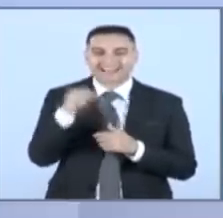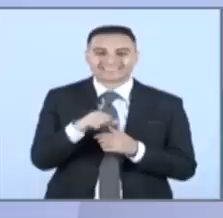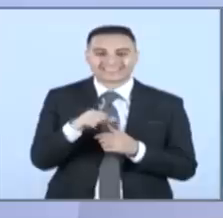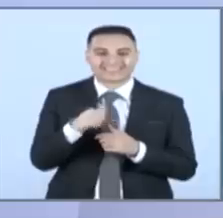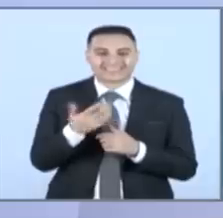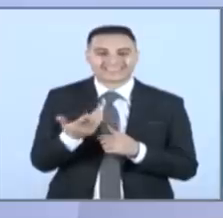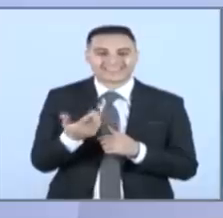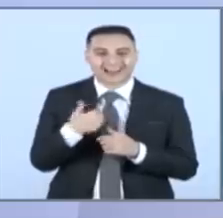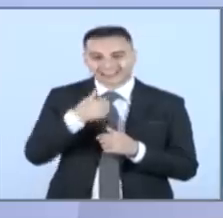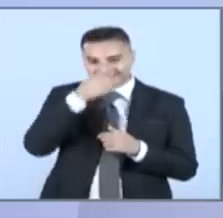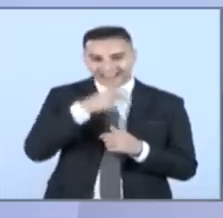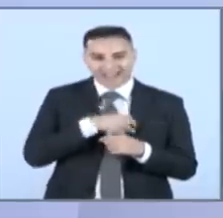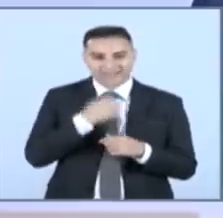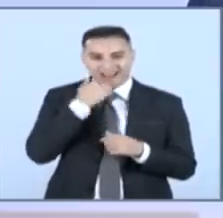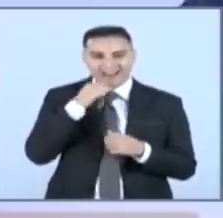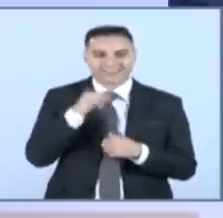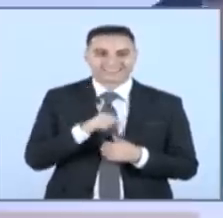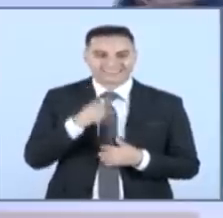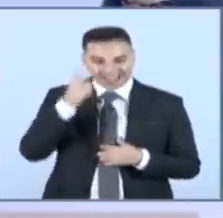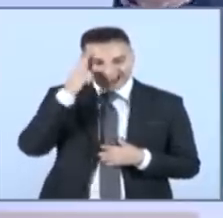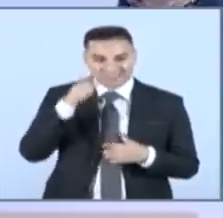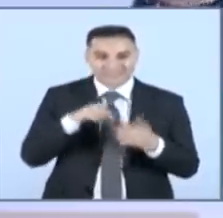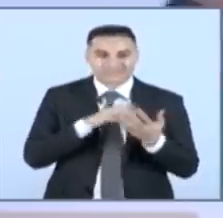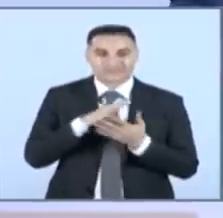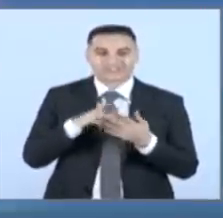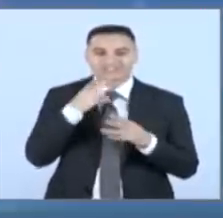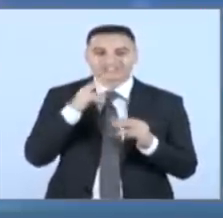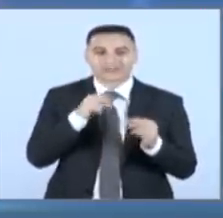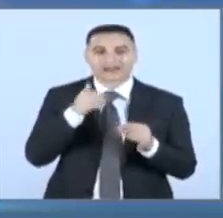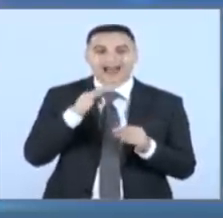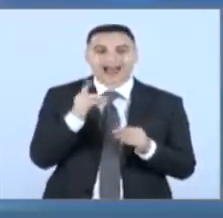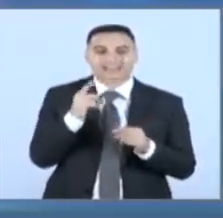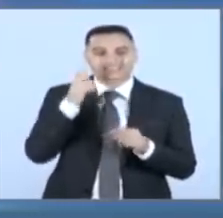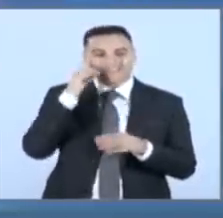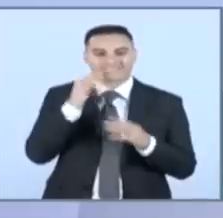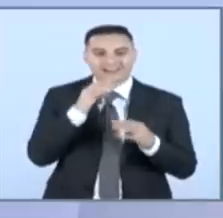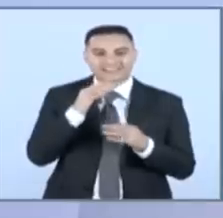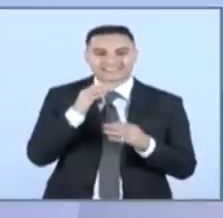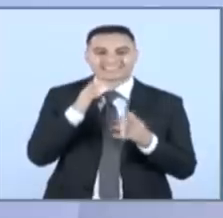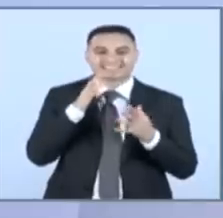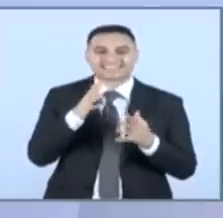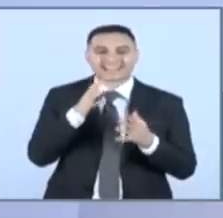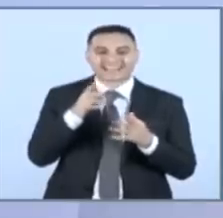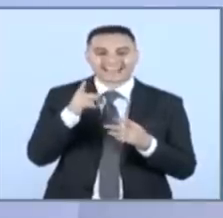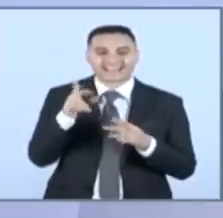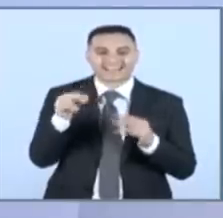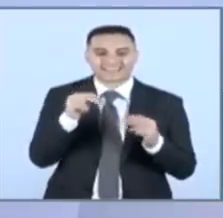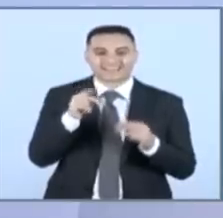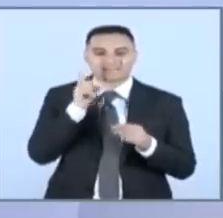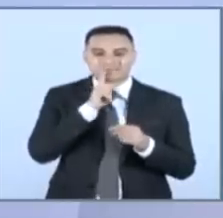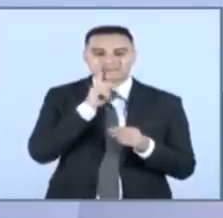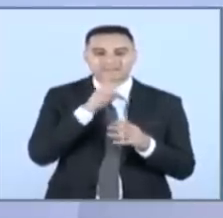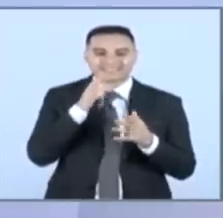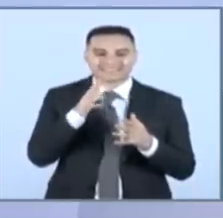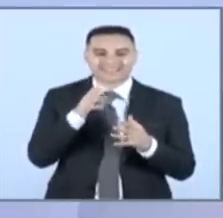والله بجد دي اكتر حاجه بتزعلني. لا انت عارفه زي ما اسر فكر بالظبط، الزعيق. انت كمان ما بحبش